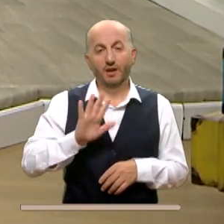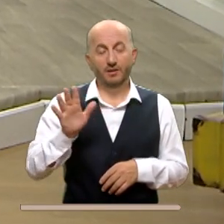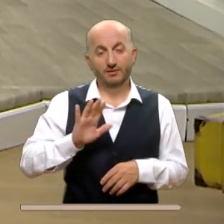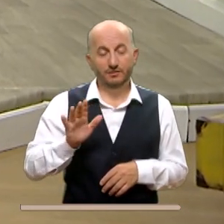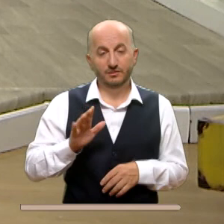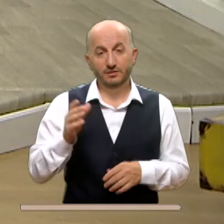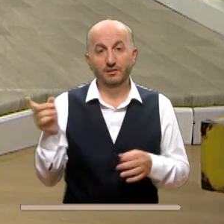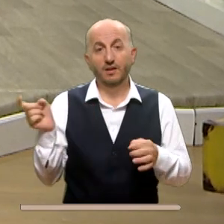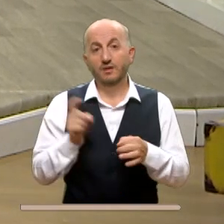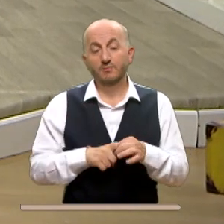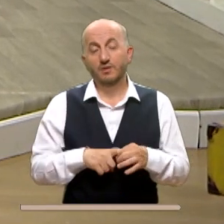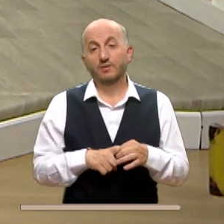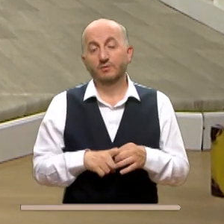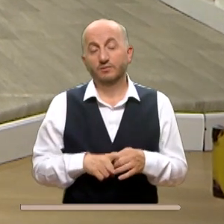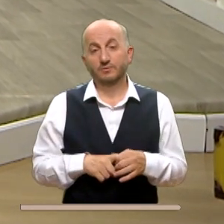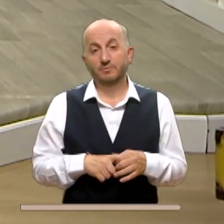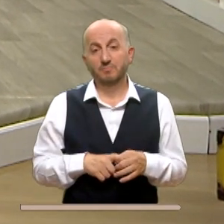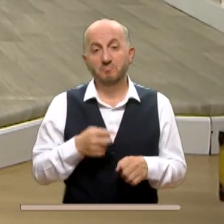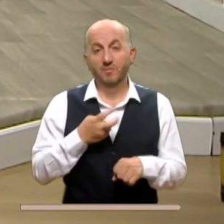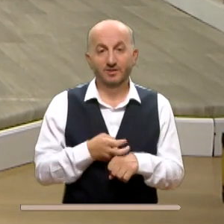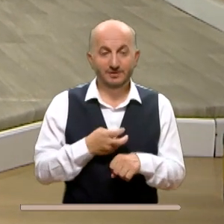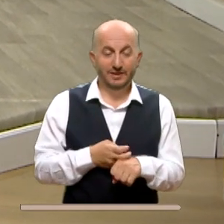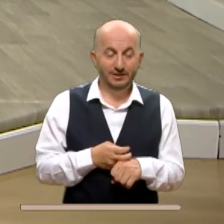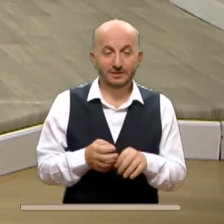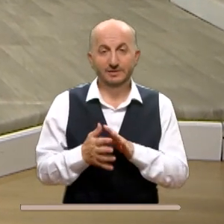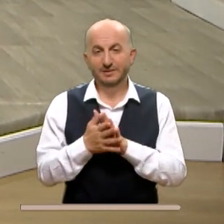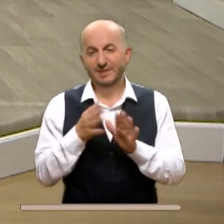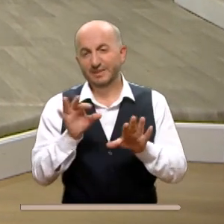yerleşmeleri durumunda da yerleşimdeki başarı sıralarına ve